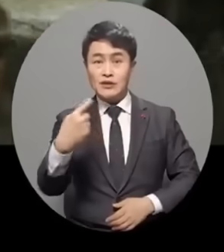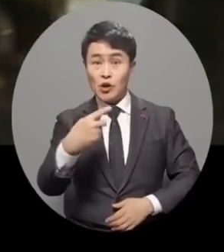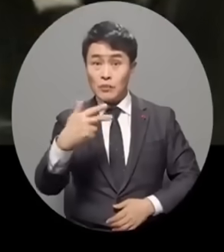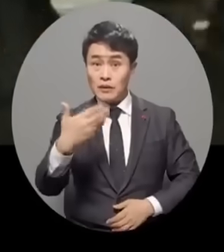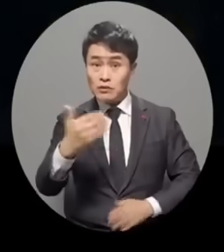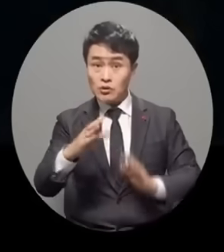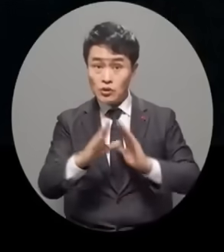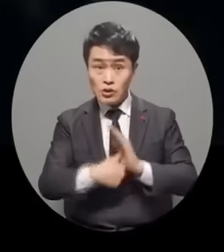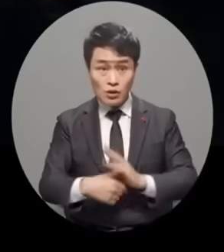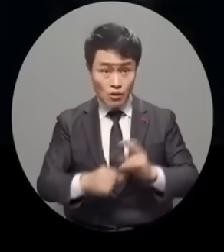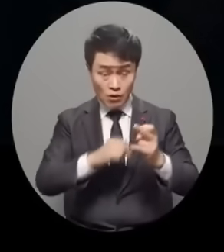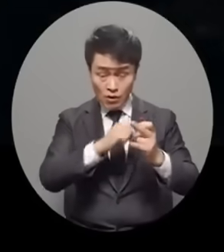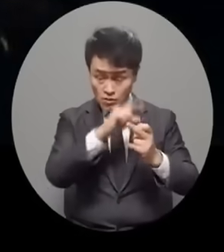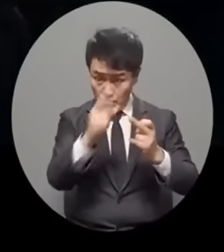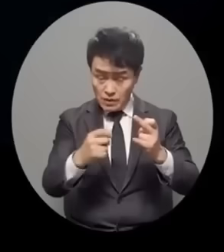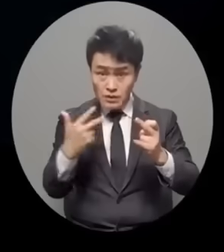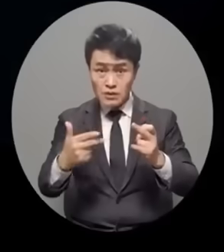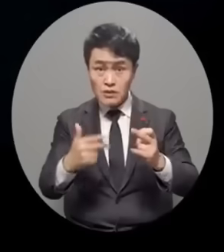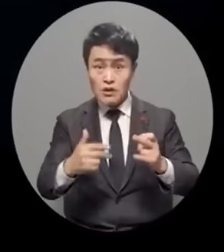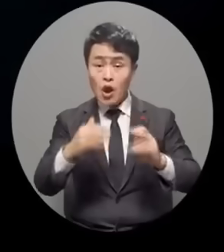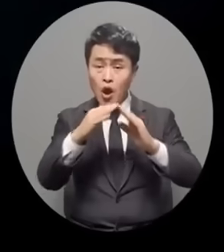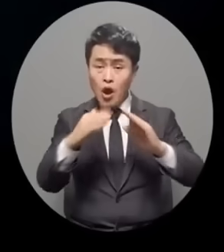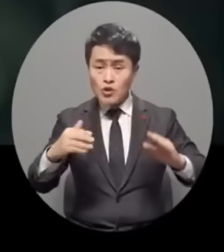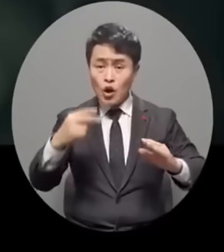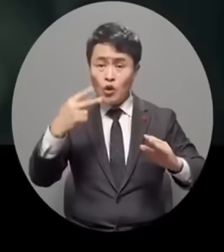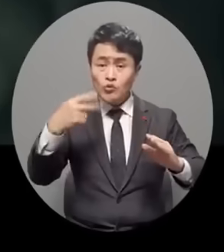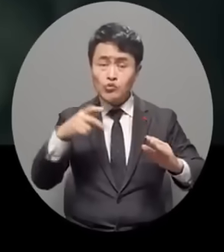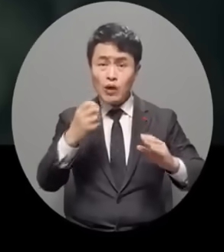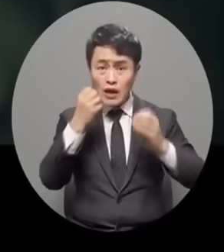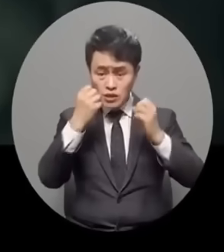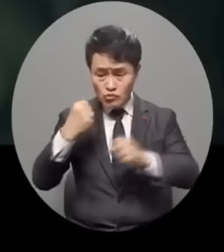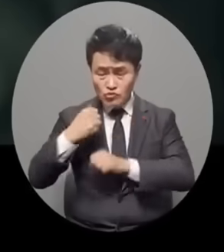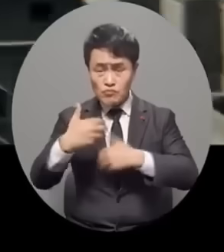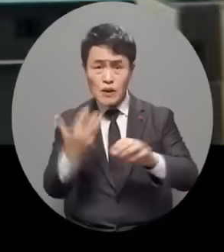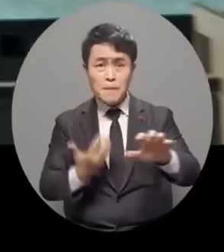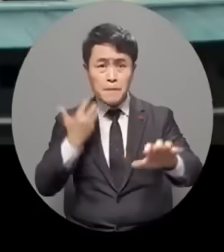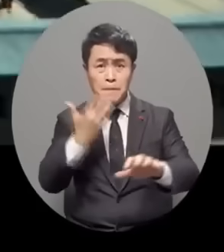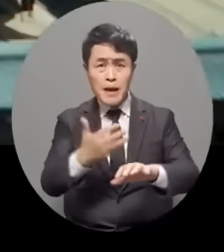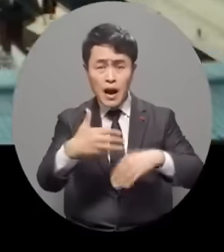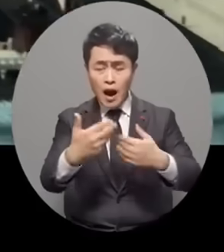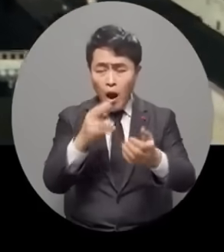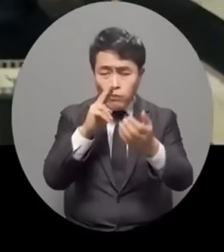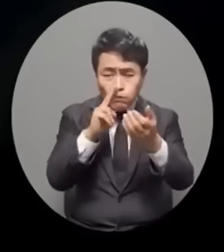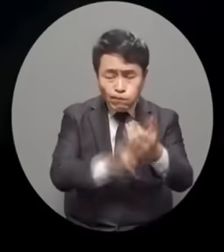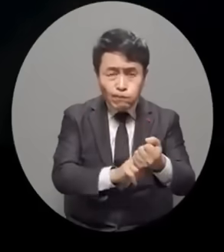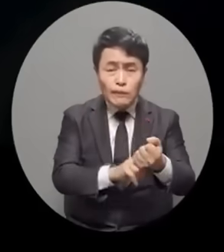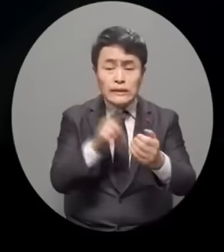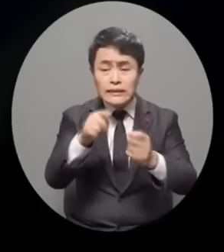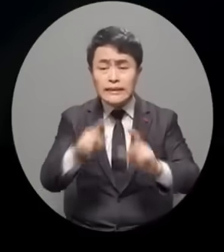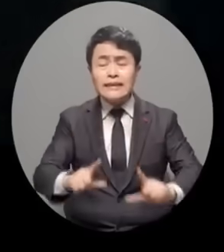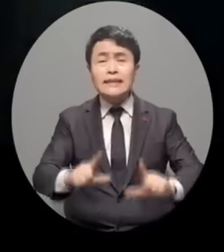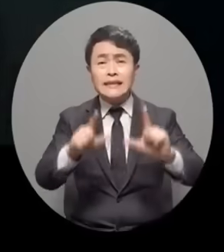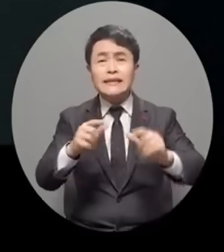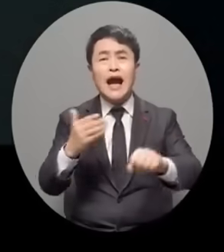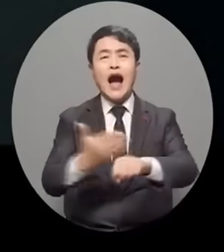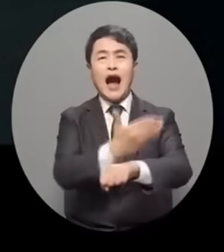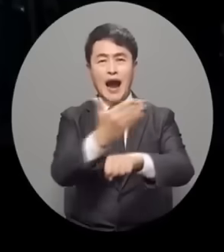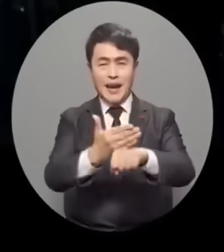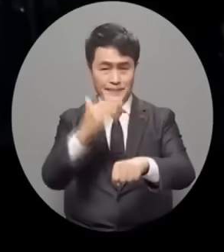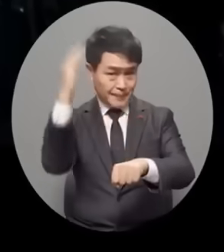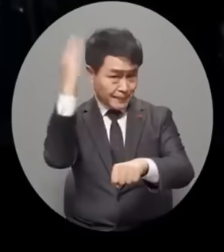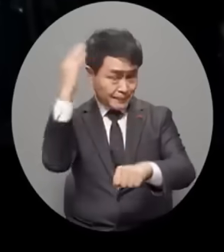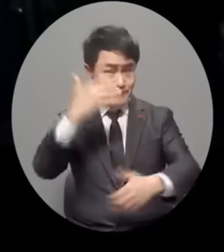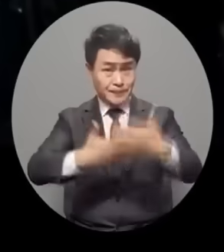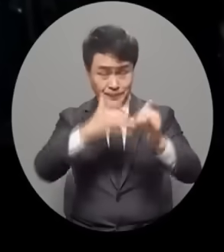1979년 12월 12일 전두환 신군부가 일으켰던 반란. 철저하게 감춰져 있었던 그날의 9시간을 한국